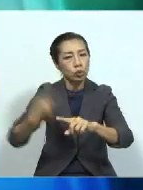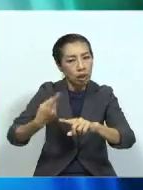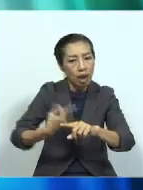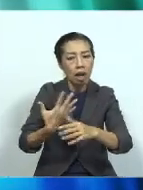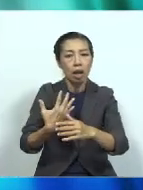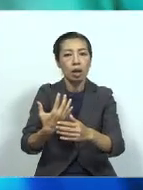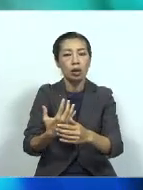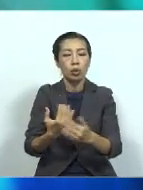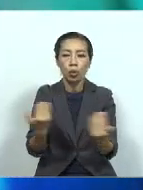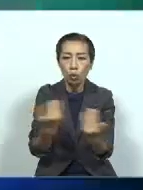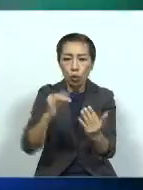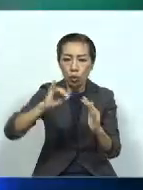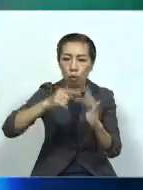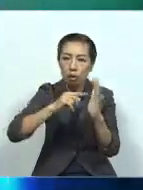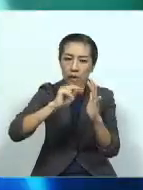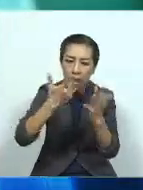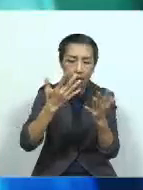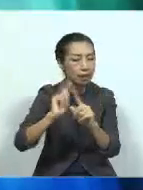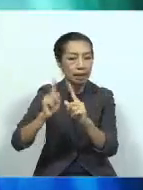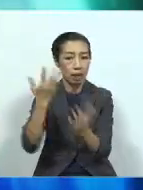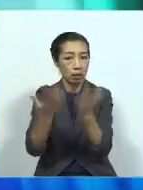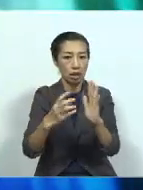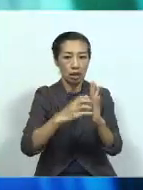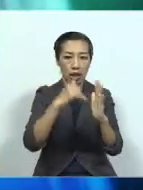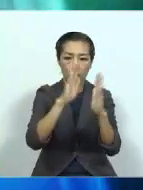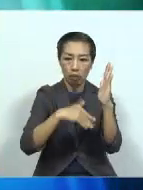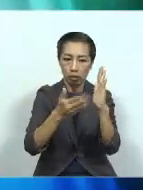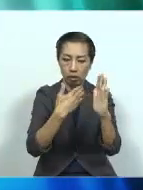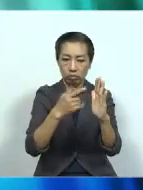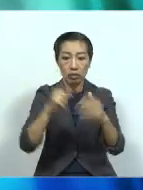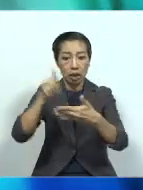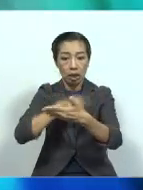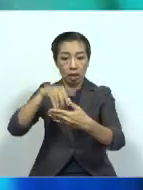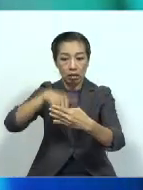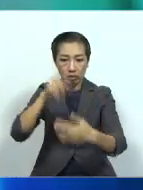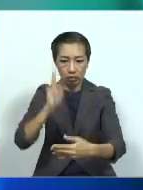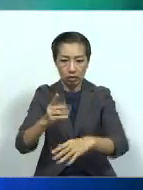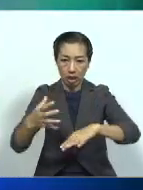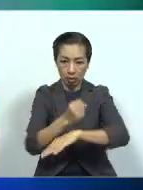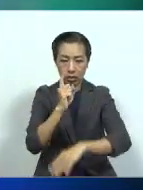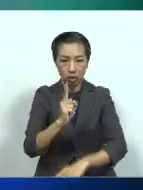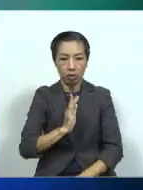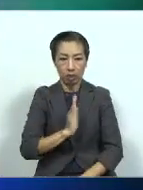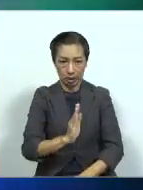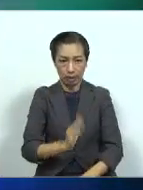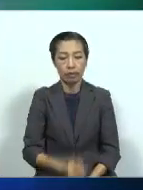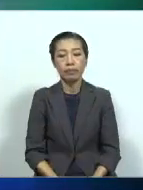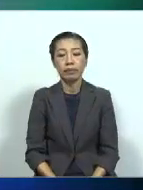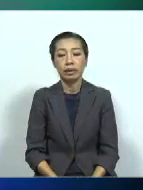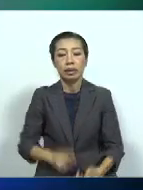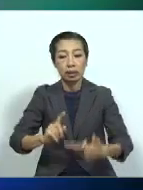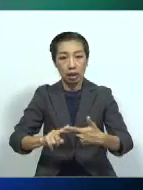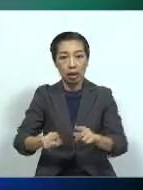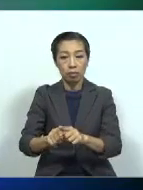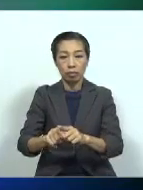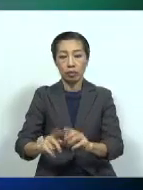ทั้งในส่วนกลางส่วนภูมิภาคและส่วนท้องถิ่นวางตัวเป็นกลางทางด้านกลางเมือง ข้อที่3นะครับนับแต่มีพระราช